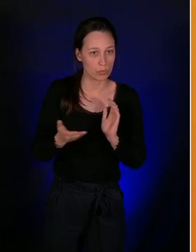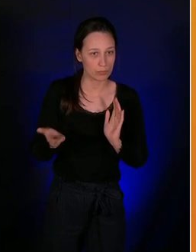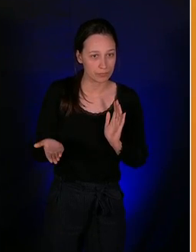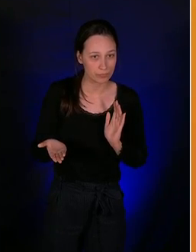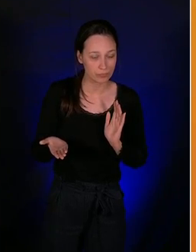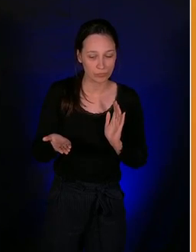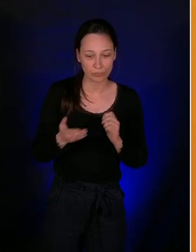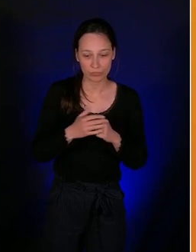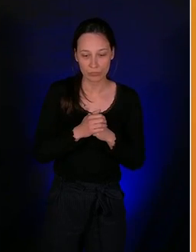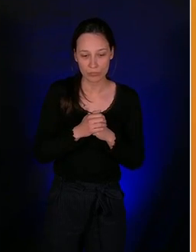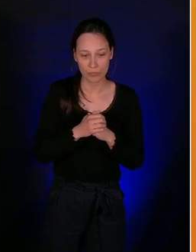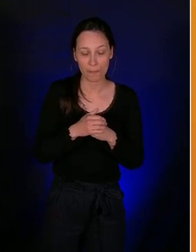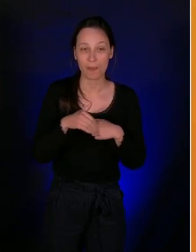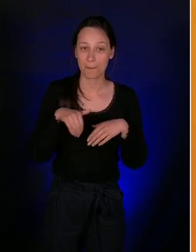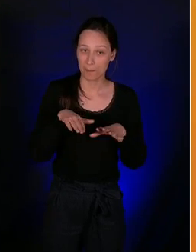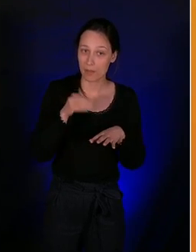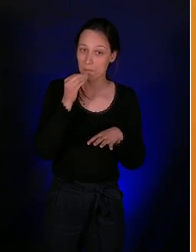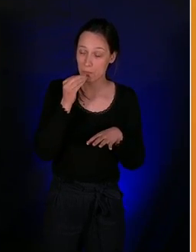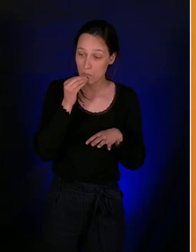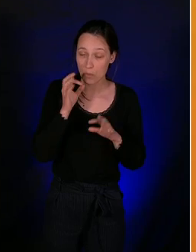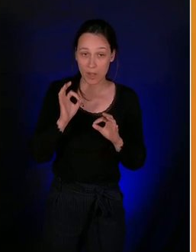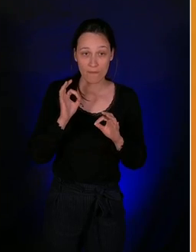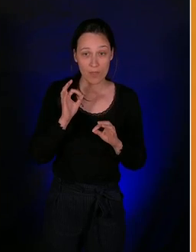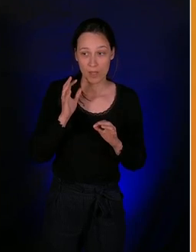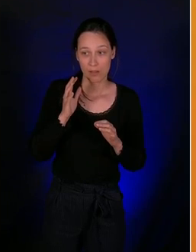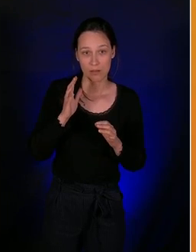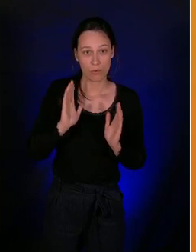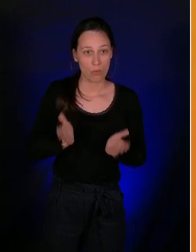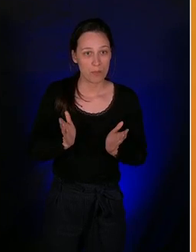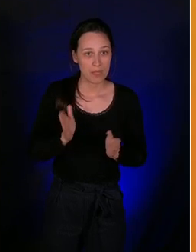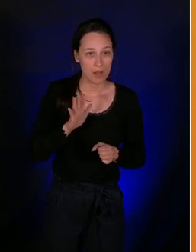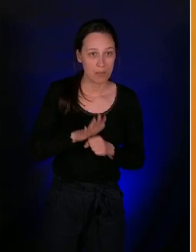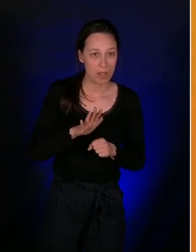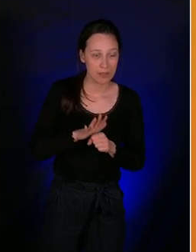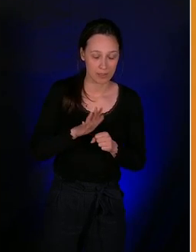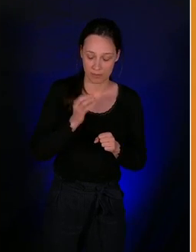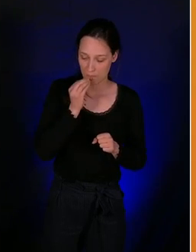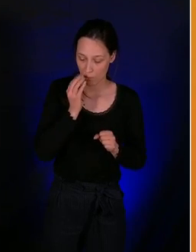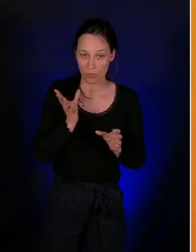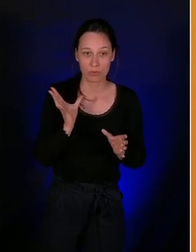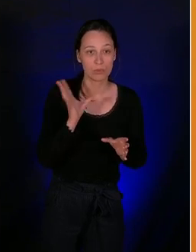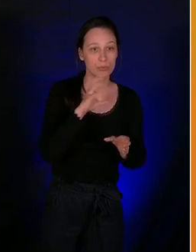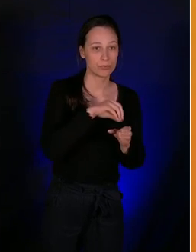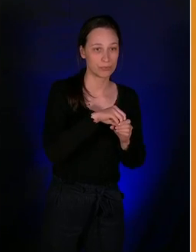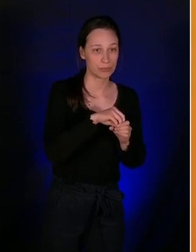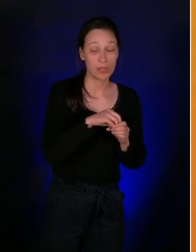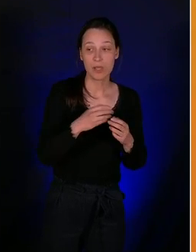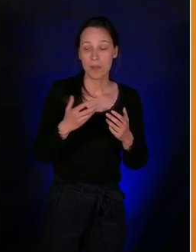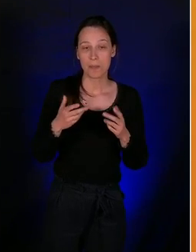effet prise en compte de ce manque, tout comme il y avait un manque sur la fonction